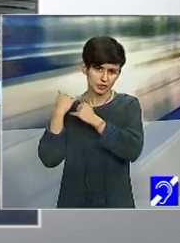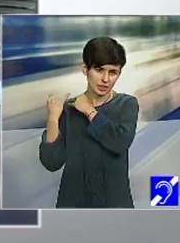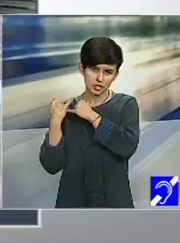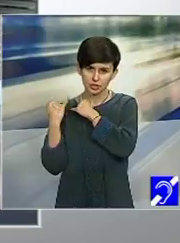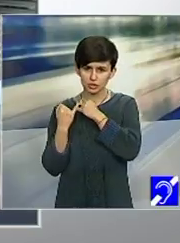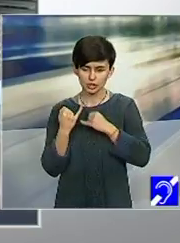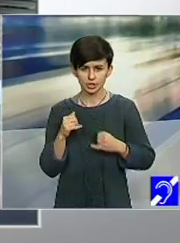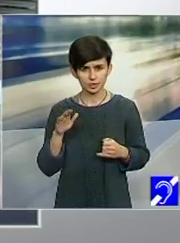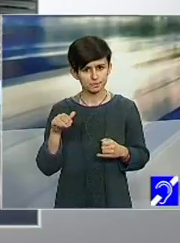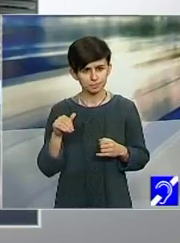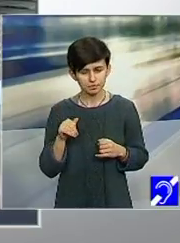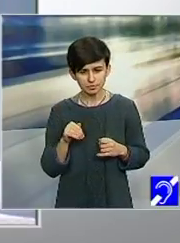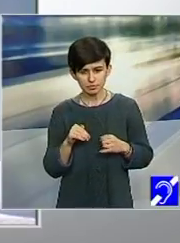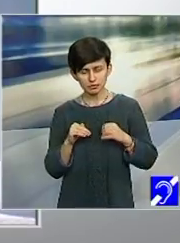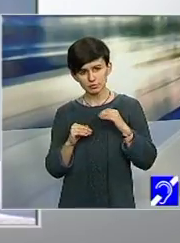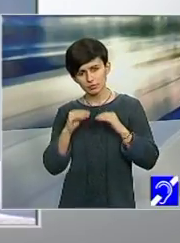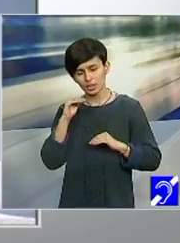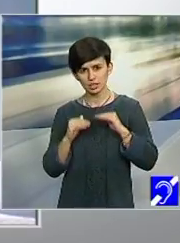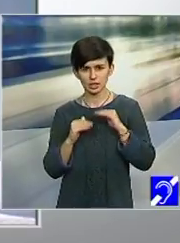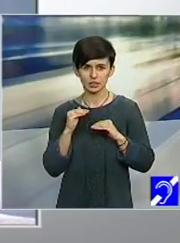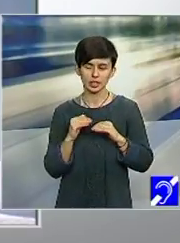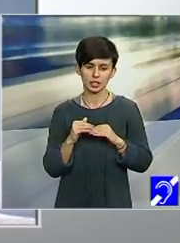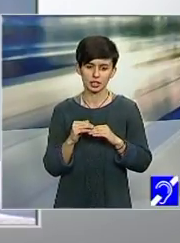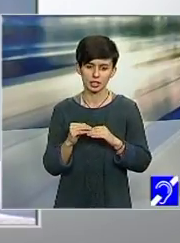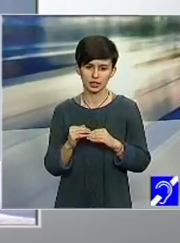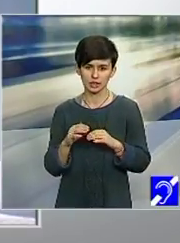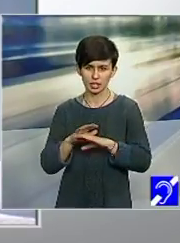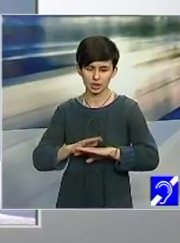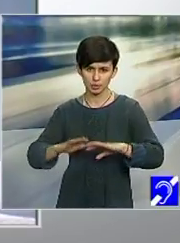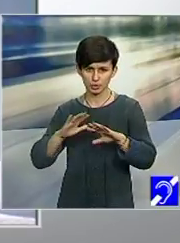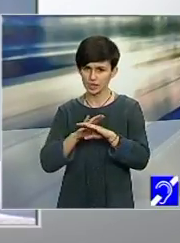un declin demografic ultra-accentuat.